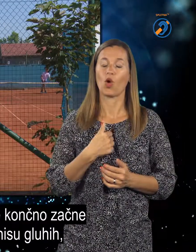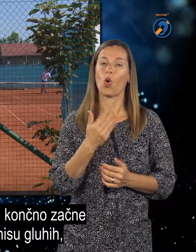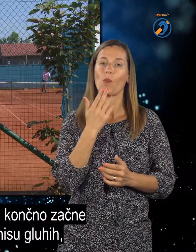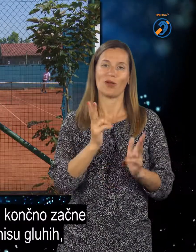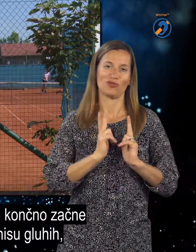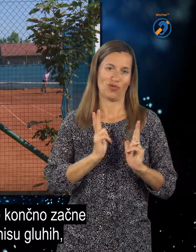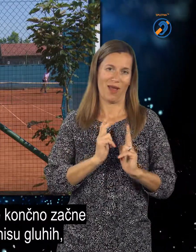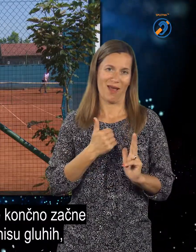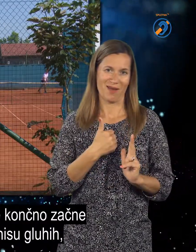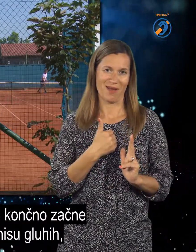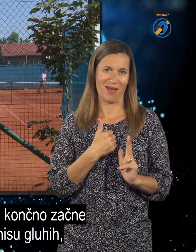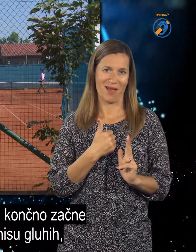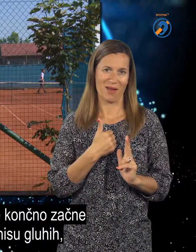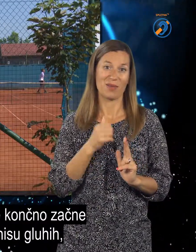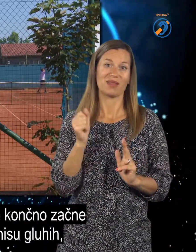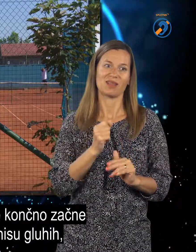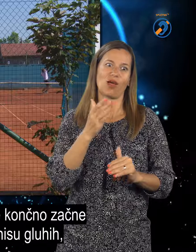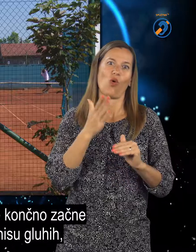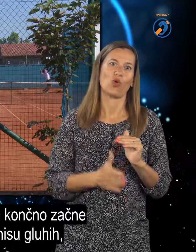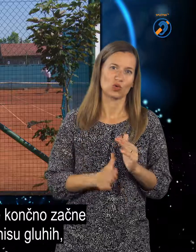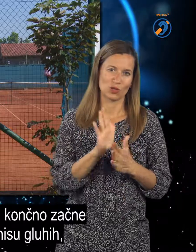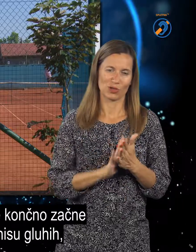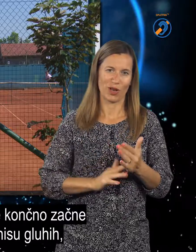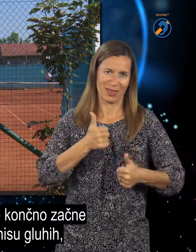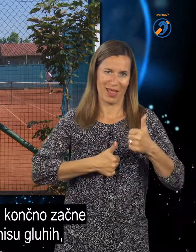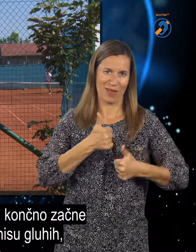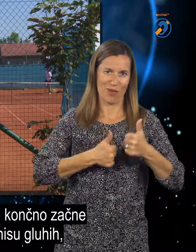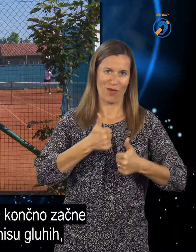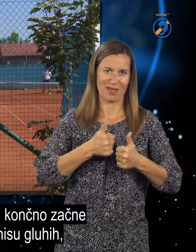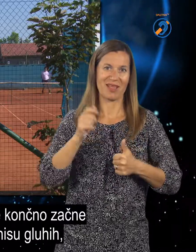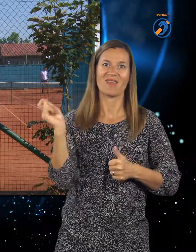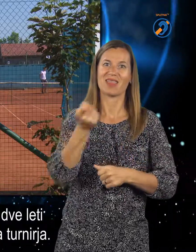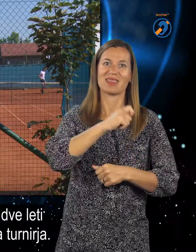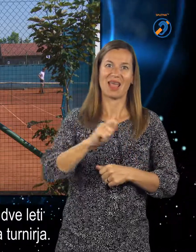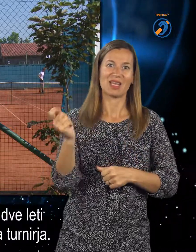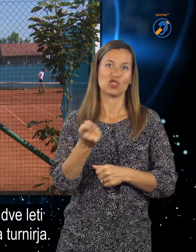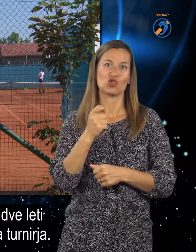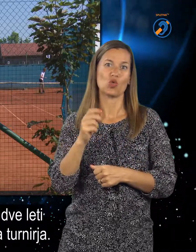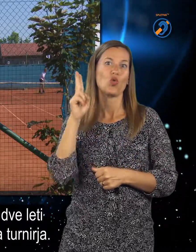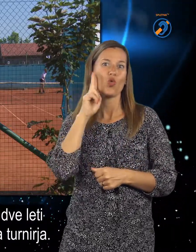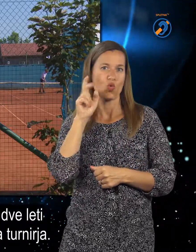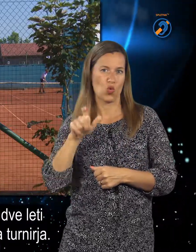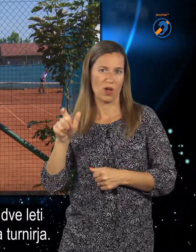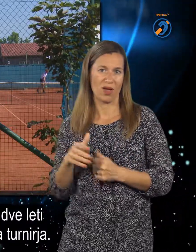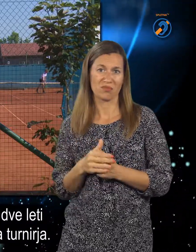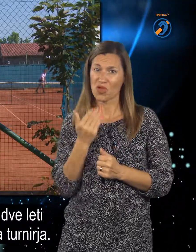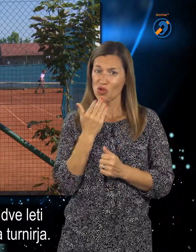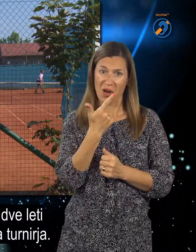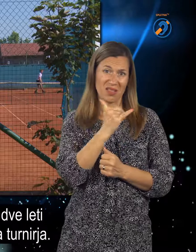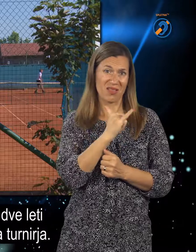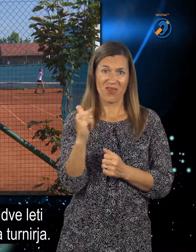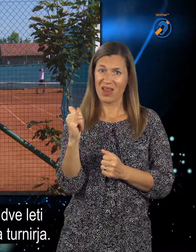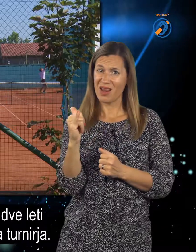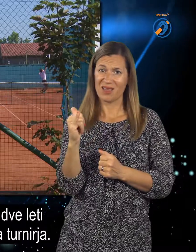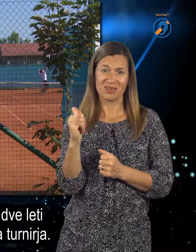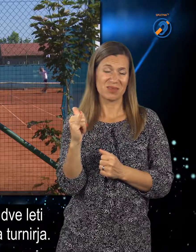Komaj čakam, da se končno začne tekmovanje v tenisu gluhih, saj še skoraj 2 leti